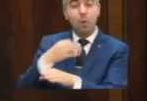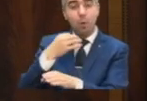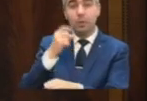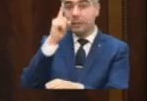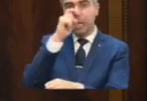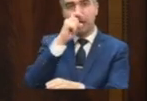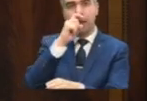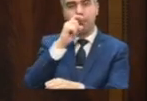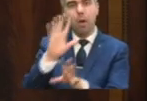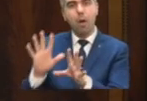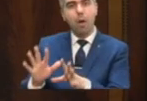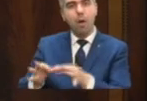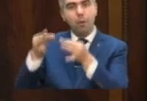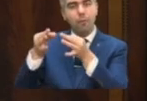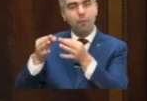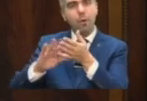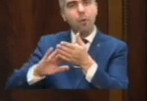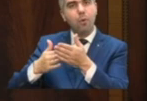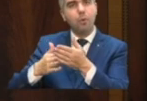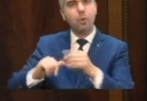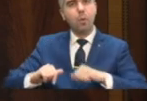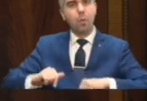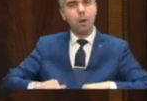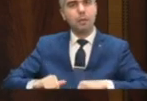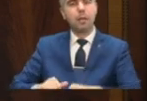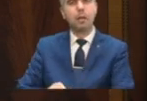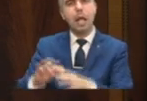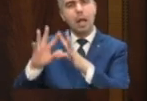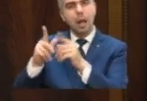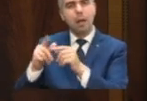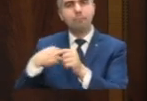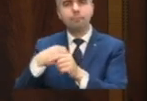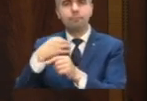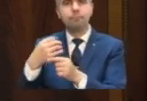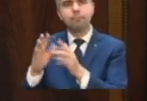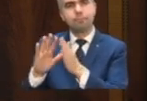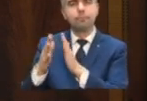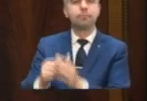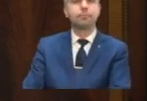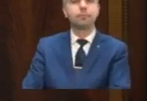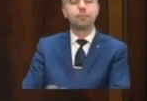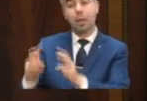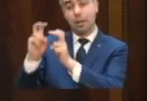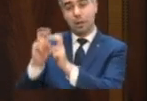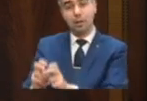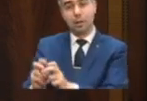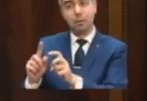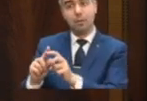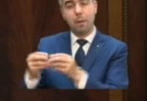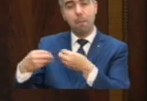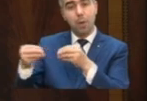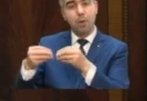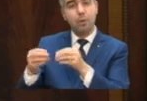الخطر وكشفت على الوضعية داخل القطاع طبعا الأرقام المعروفة عن الجميع، انخفاض التعاملات العقارية